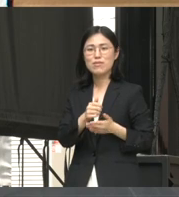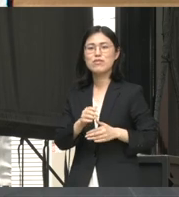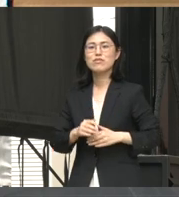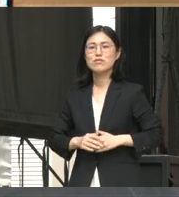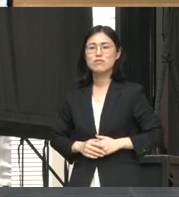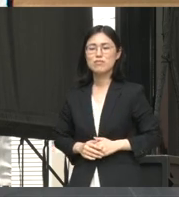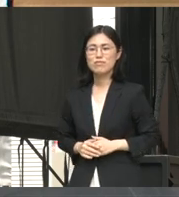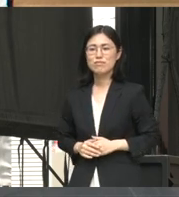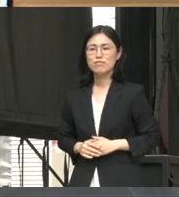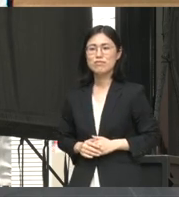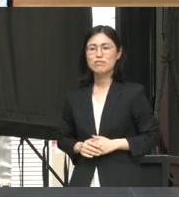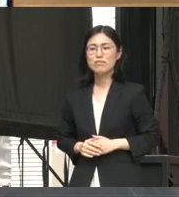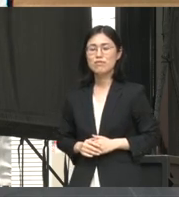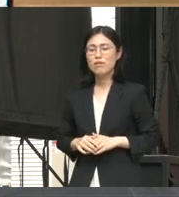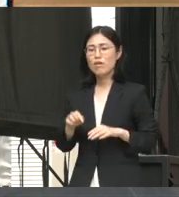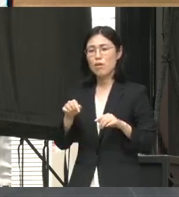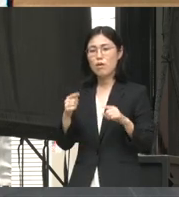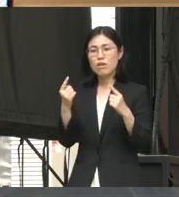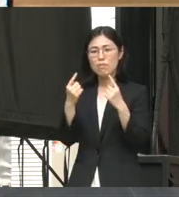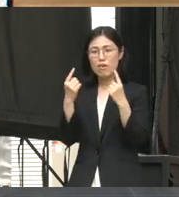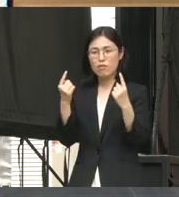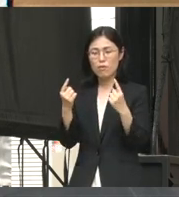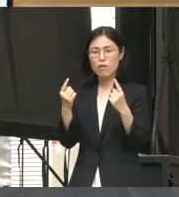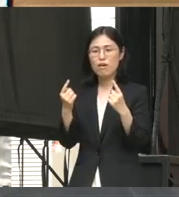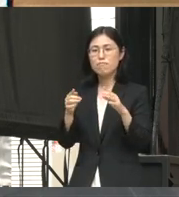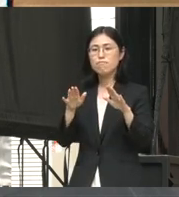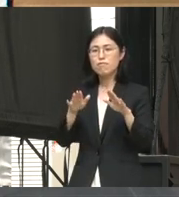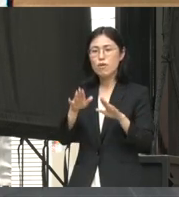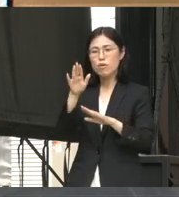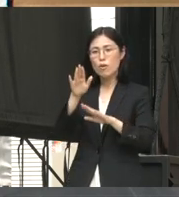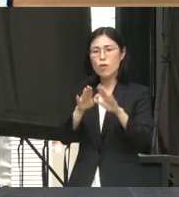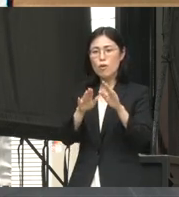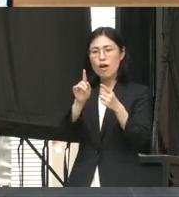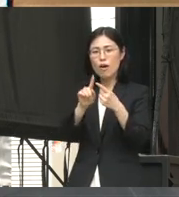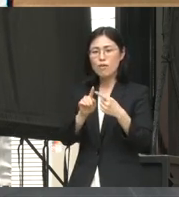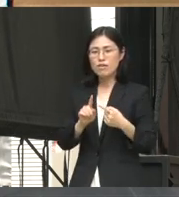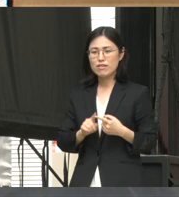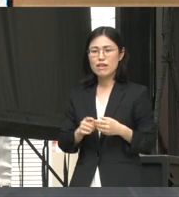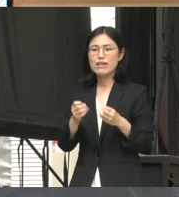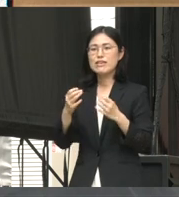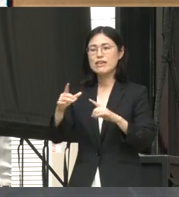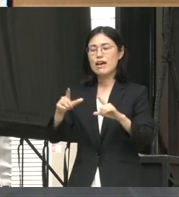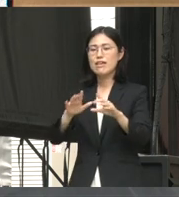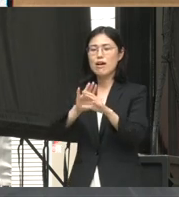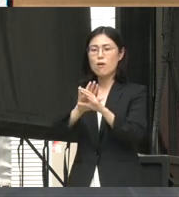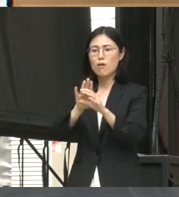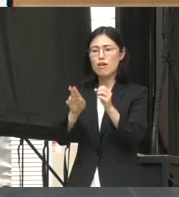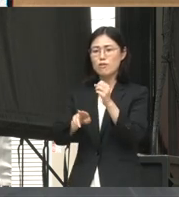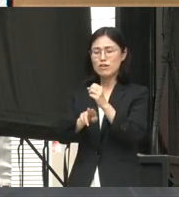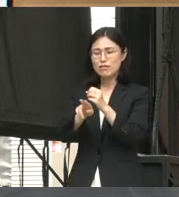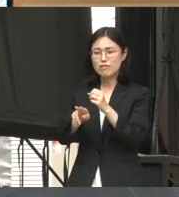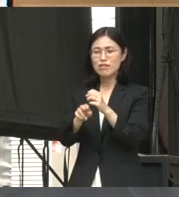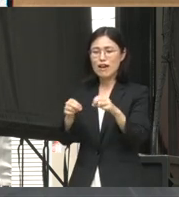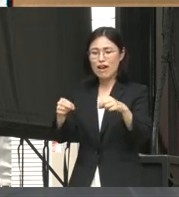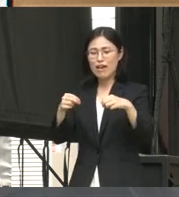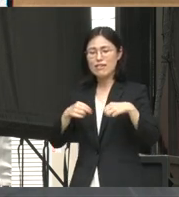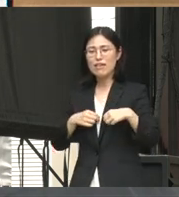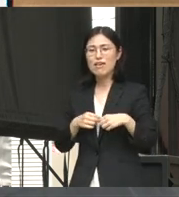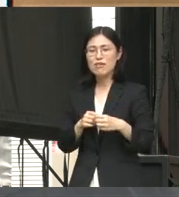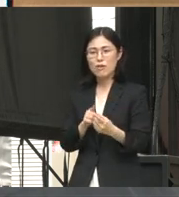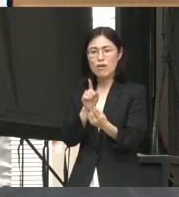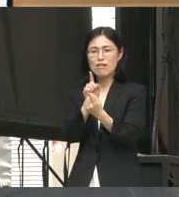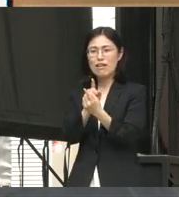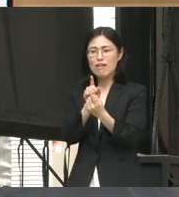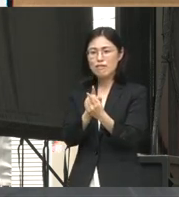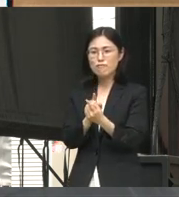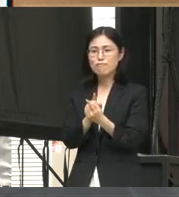なお、本イベントは現状の情勢を踏まえ、新型コロナウイルス感染症対策を徹底した上